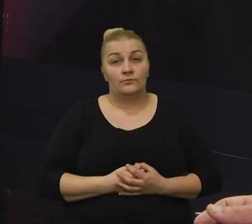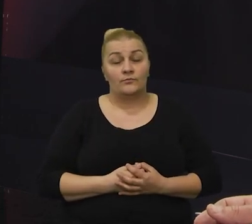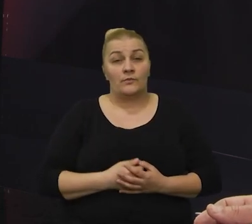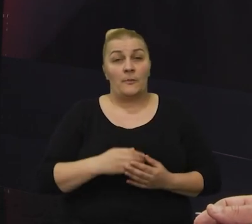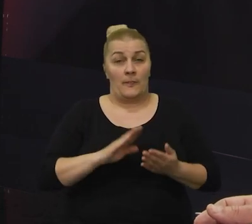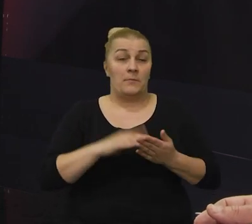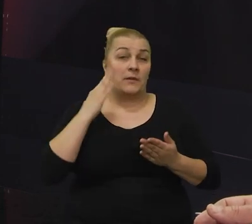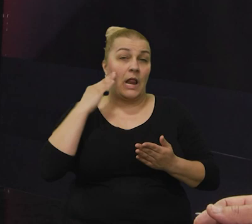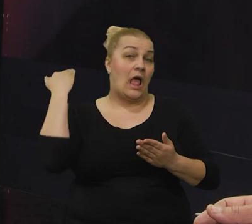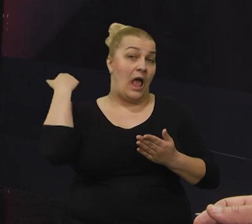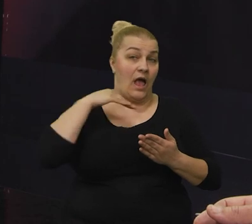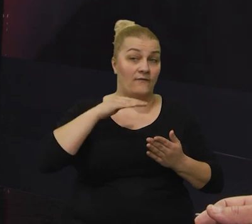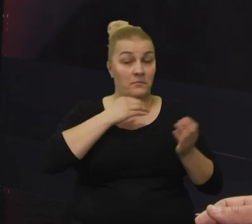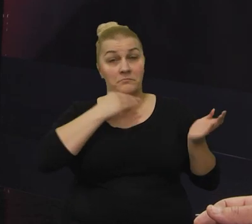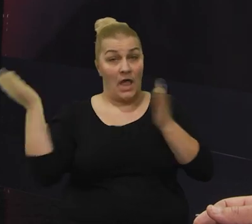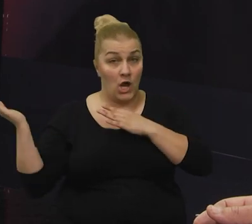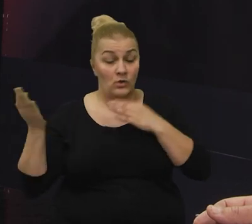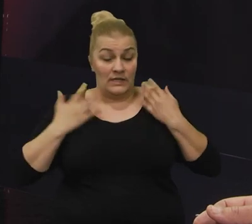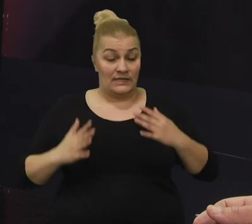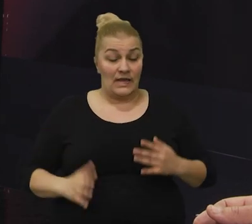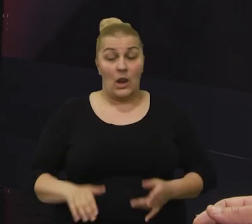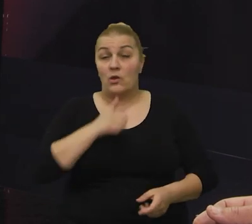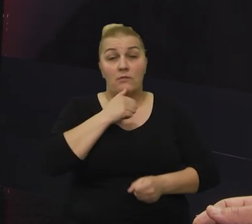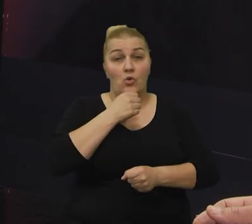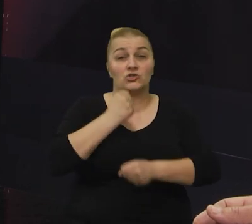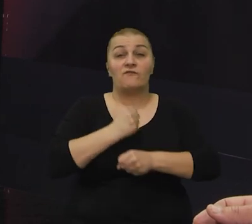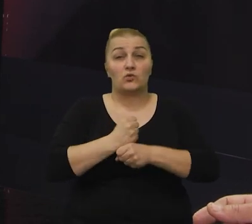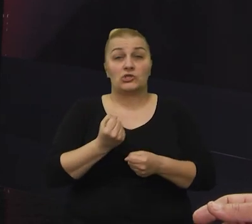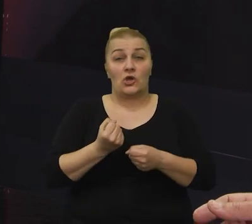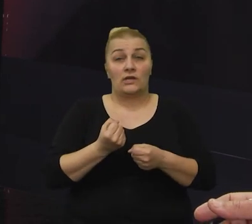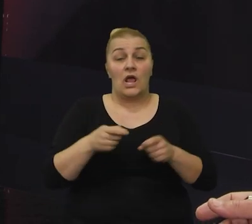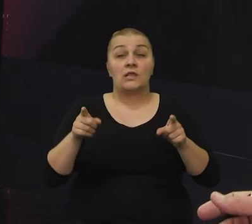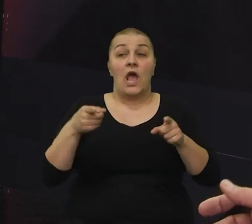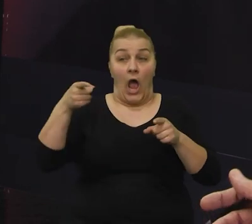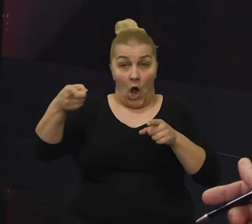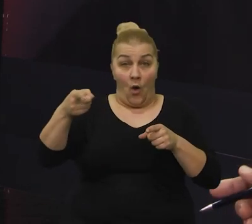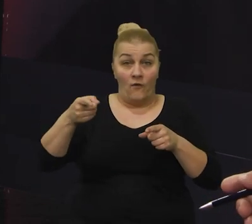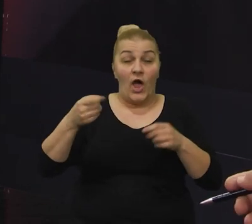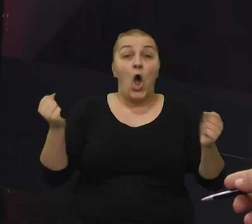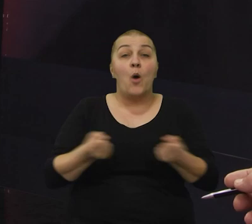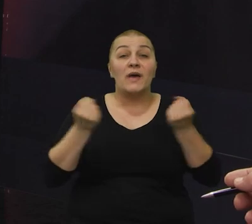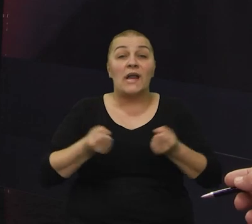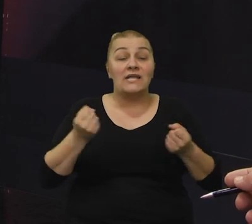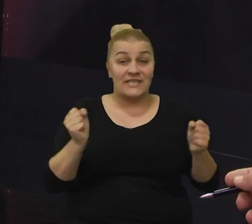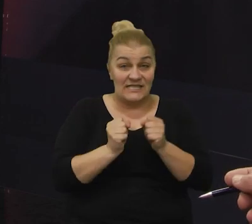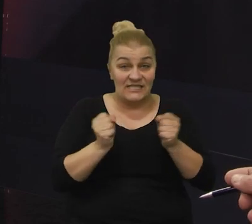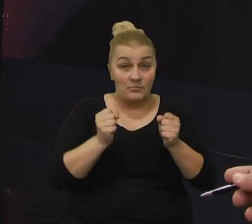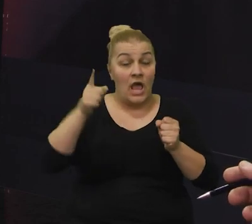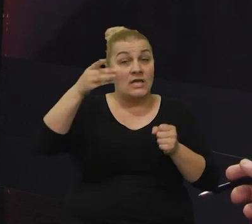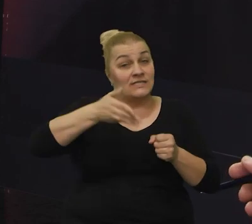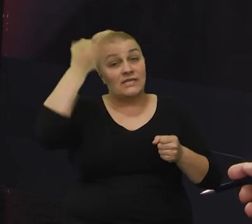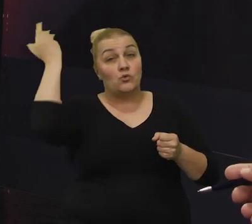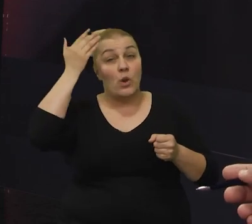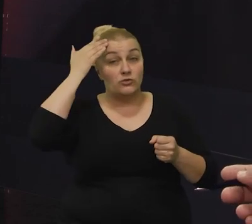on tijelo ne može funkcionirati. I u ovom slučaju operaciju Zime su skinuli glavu, skinuli